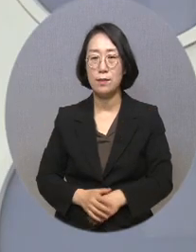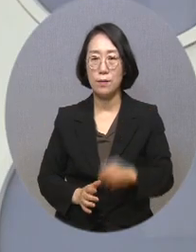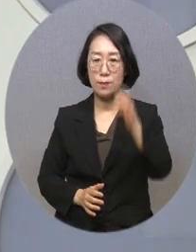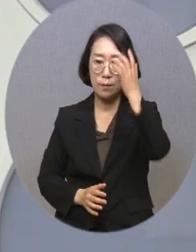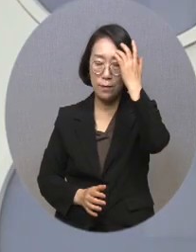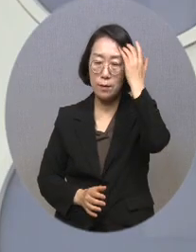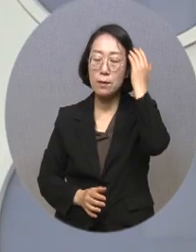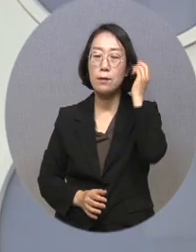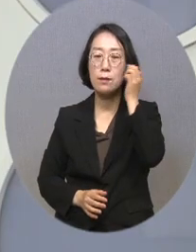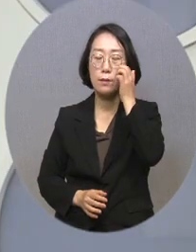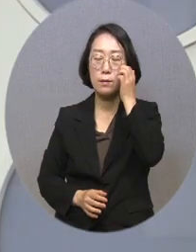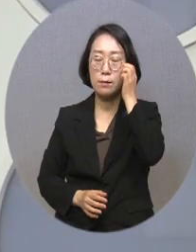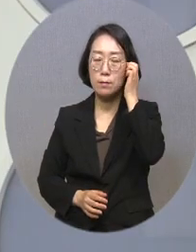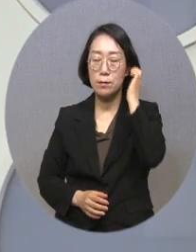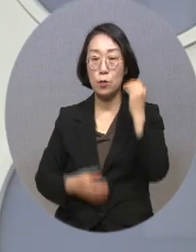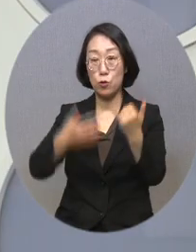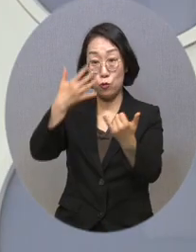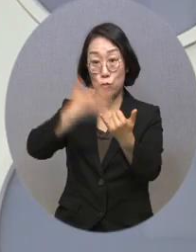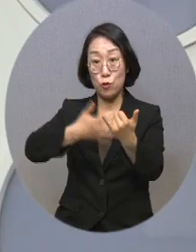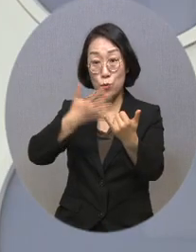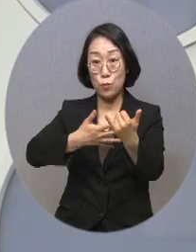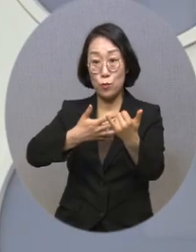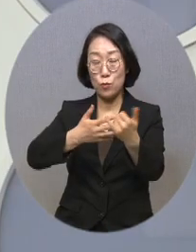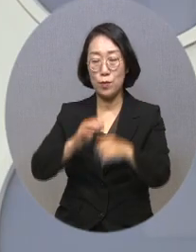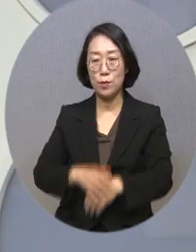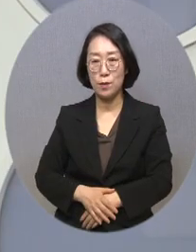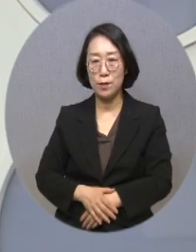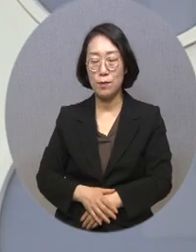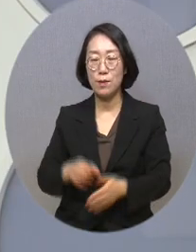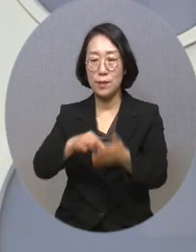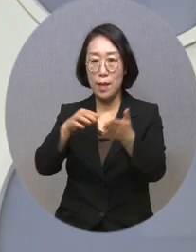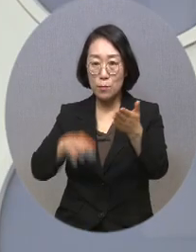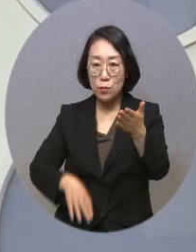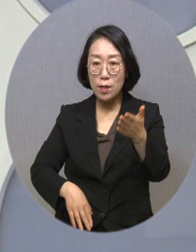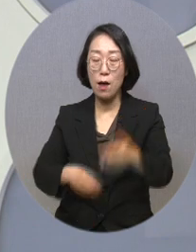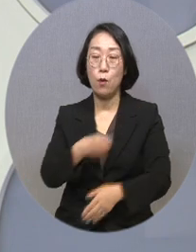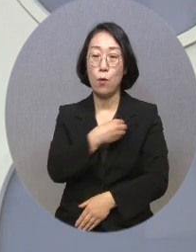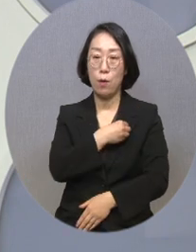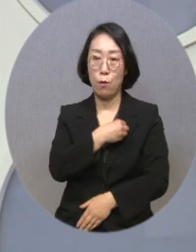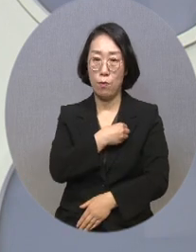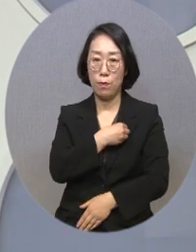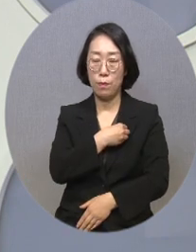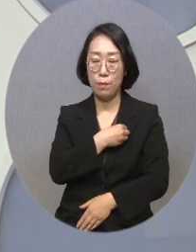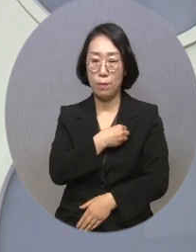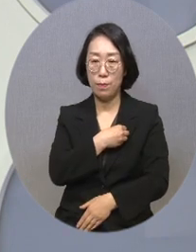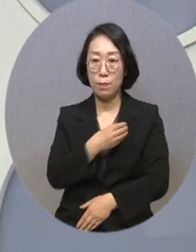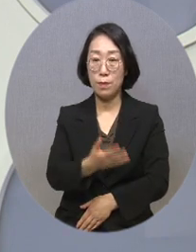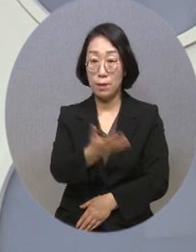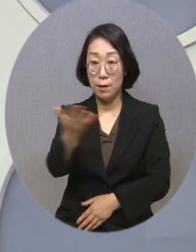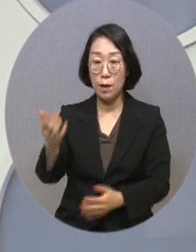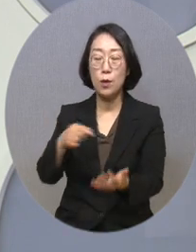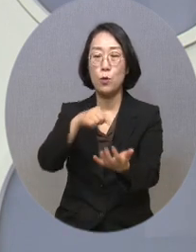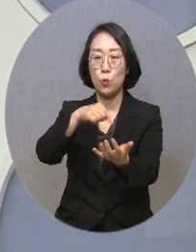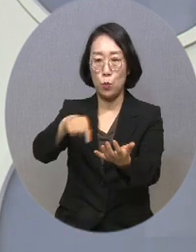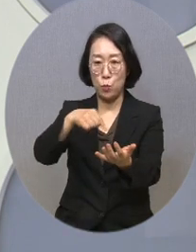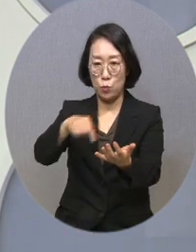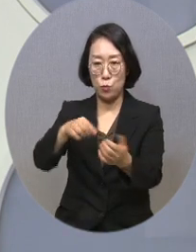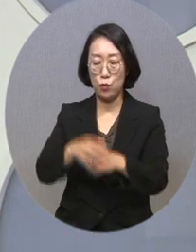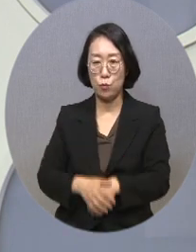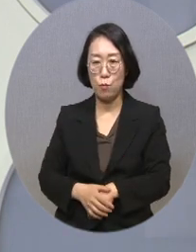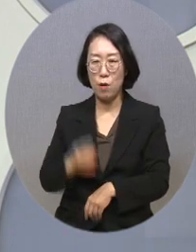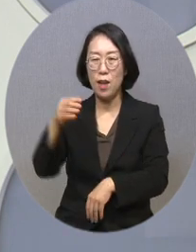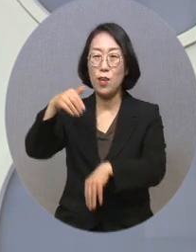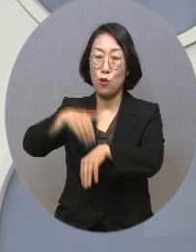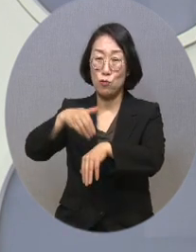하고 이러면서 유튜브를 통해서 우리 세무사 회원들의 교육은 우리 한국세무사의 세무연수원에서